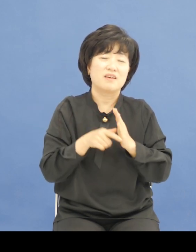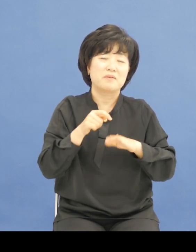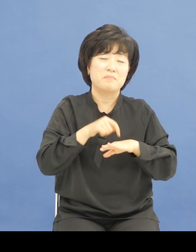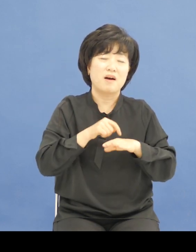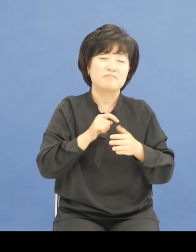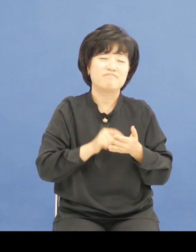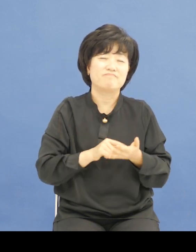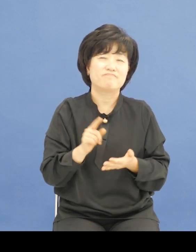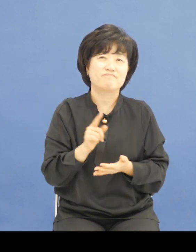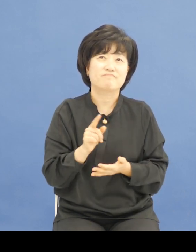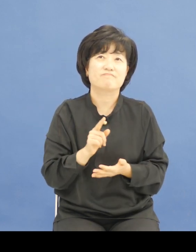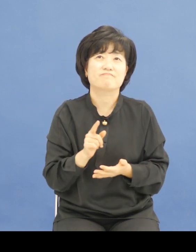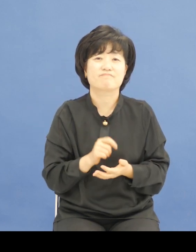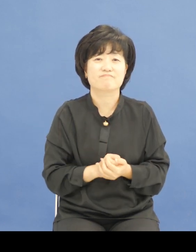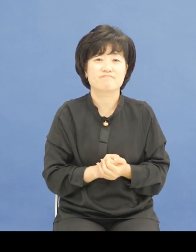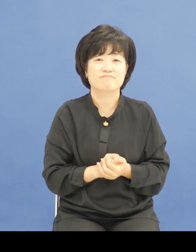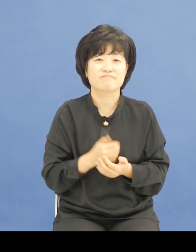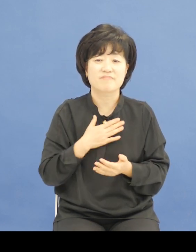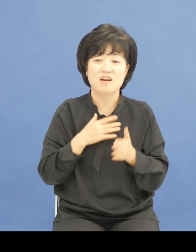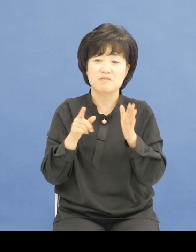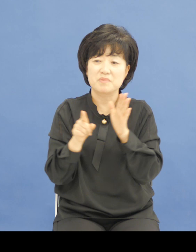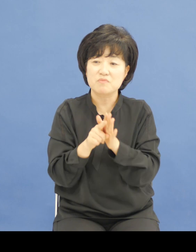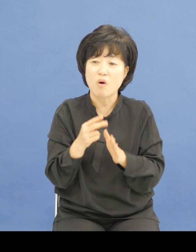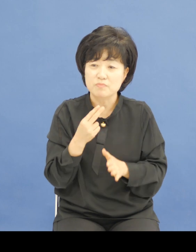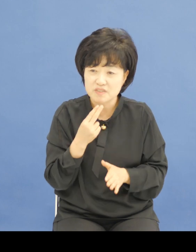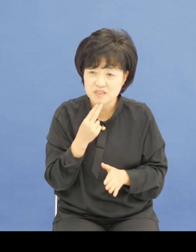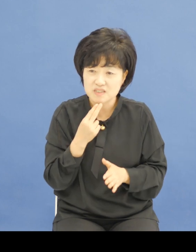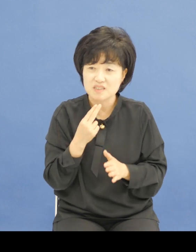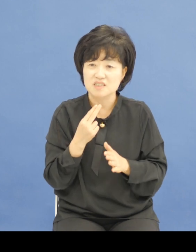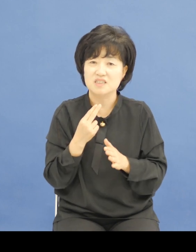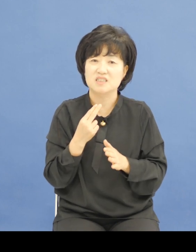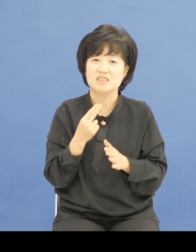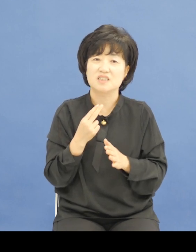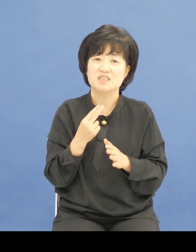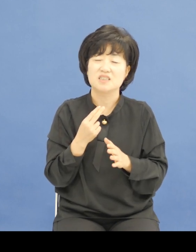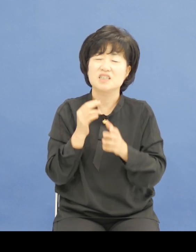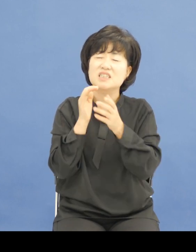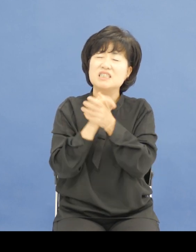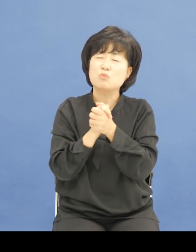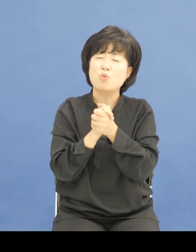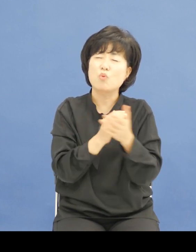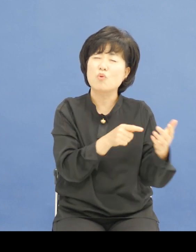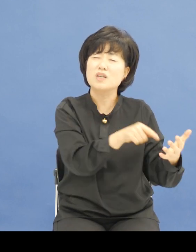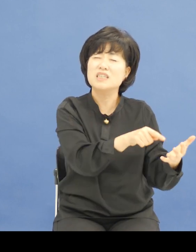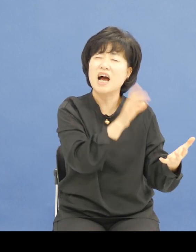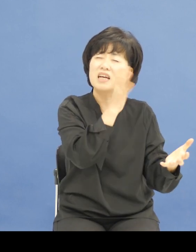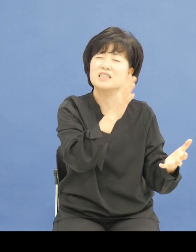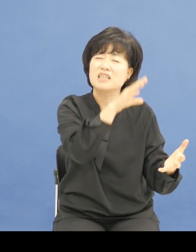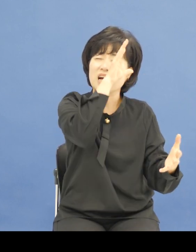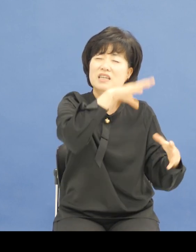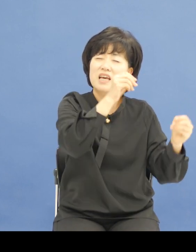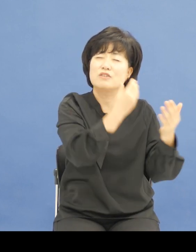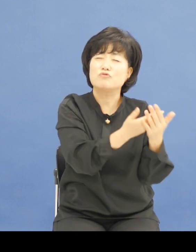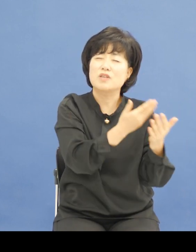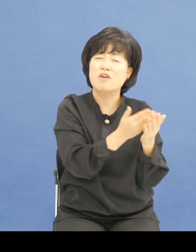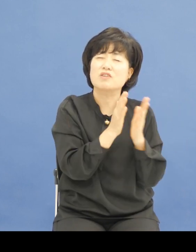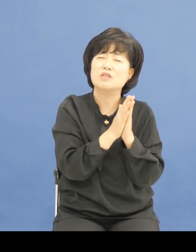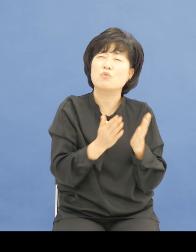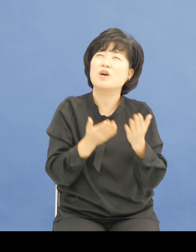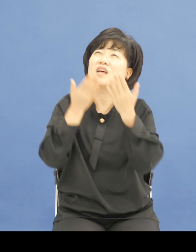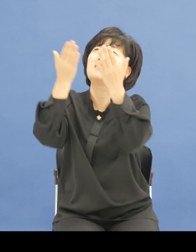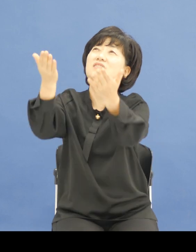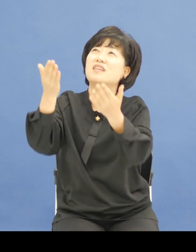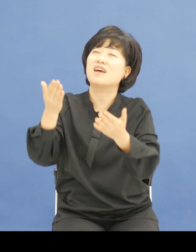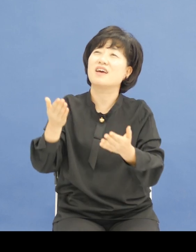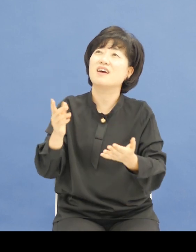생각을 들었냐면은 네. 내가 믿지 않고 기도를 이제 했는데 어떤 메시지를 들었냐면, 야,